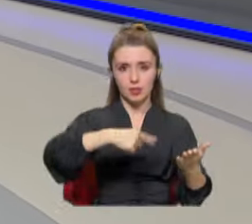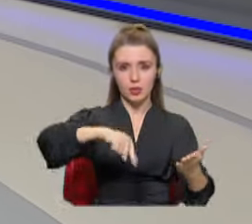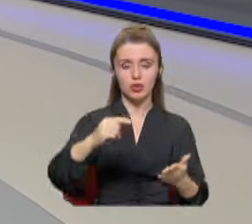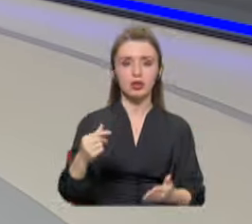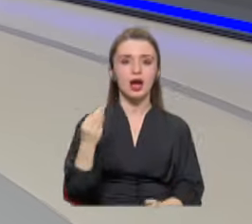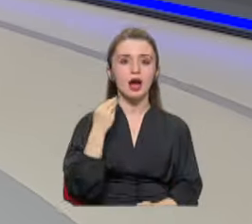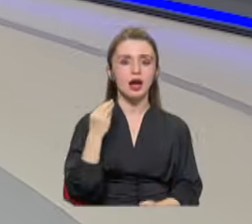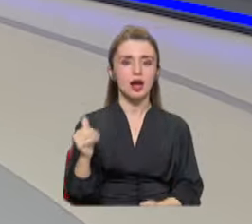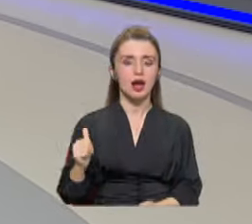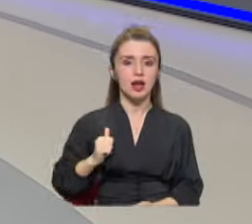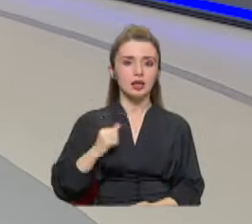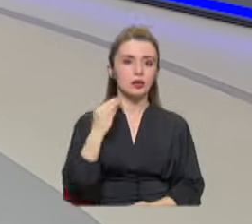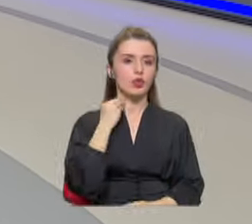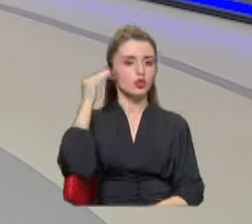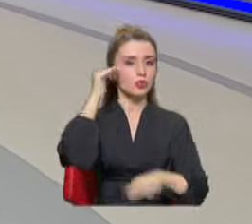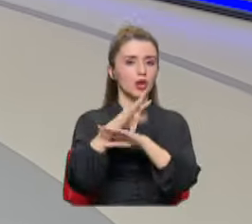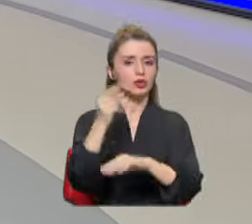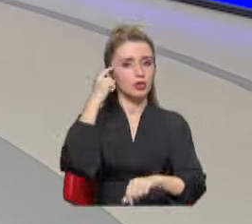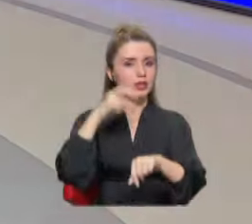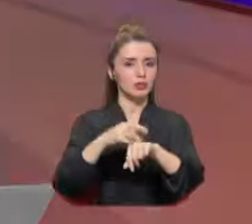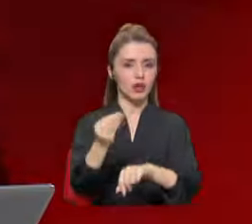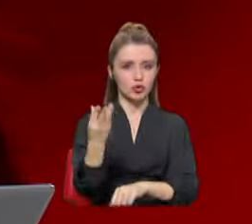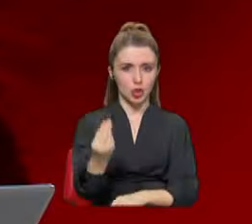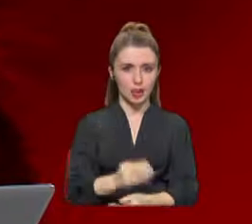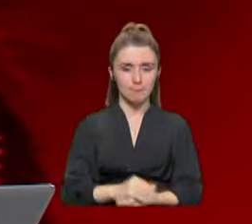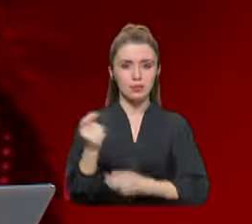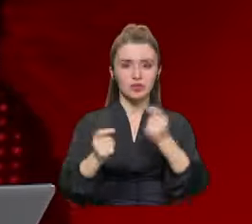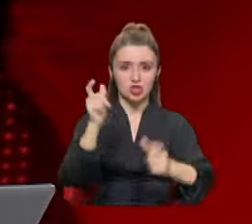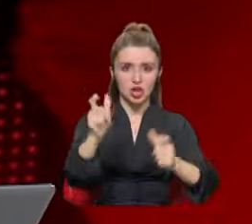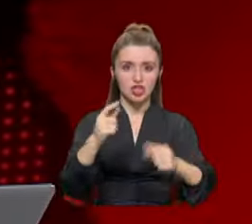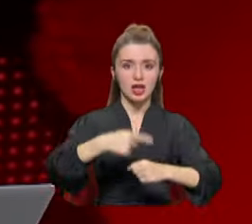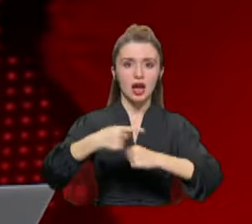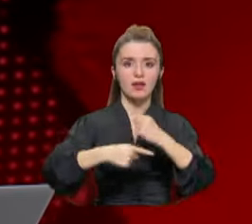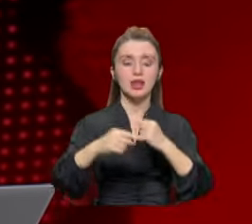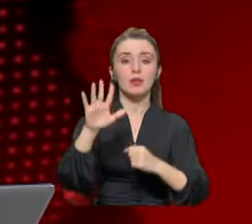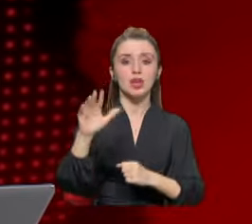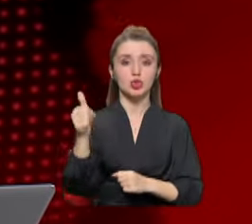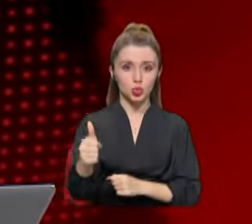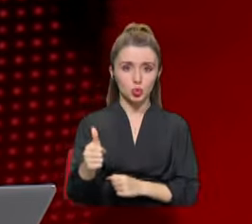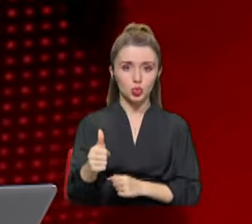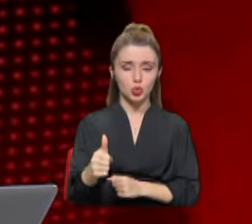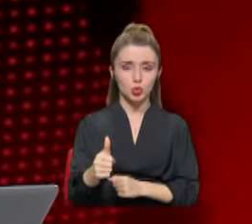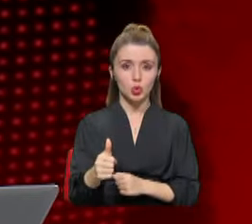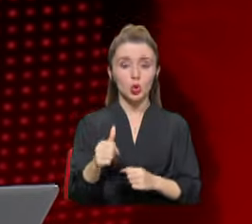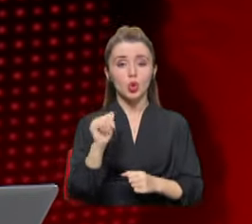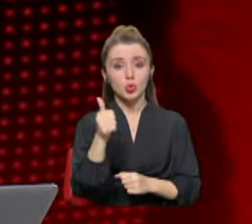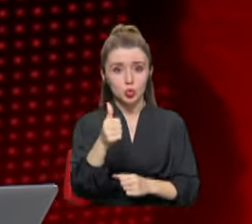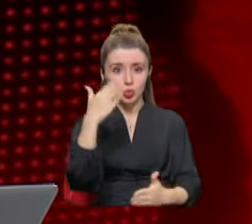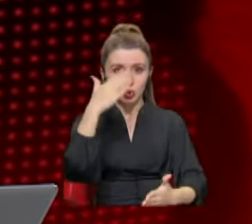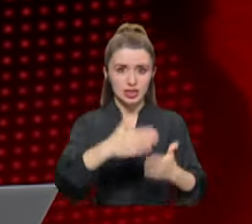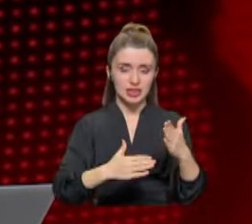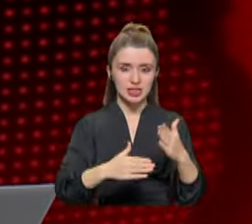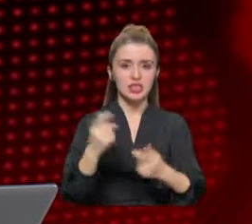askerlik borçlanması mağduru olduğunu hatırlatmış olalım. Çalışanlar haftanın en az 5 gününü, gününde neredeyse